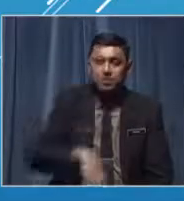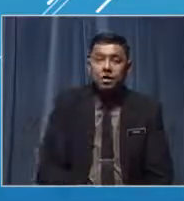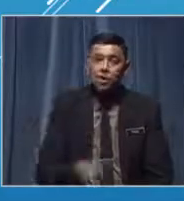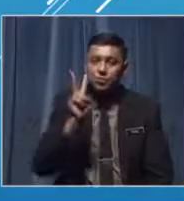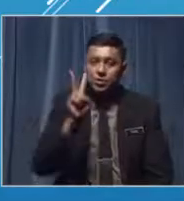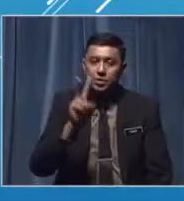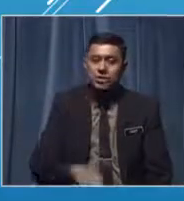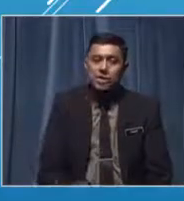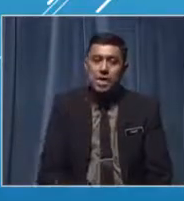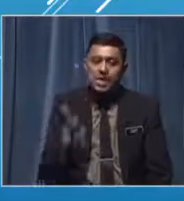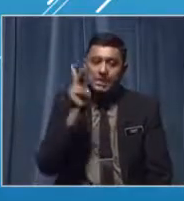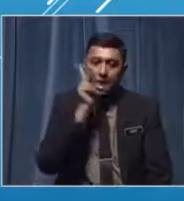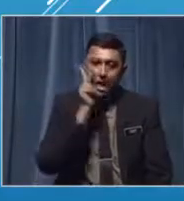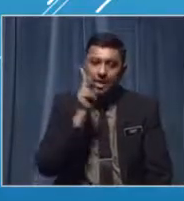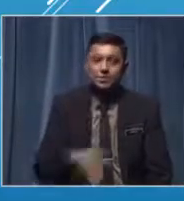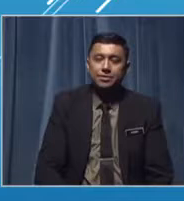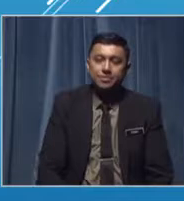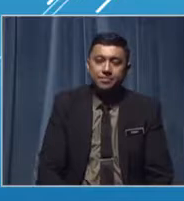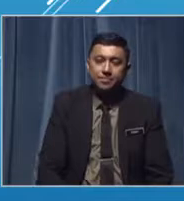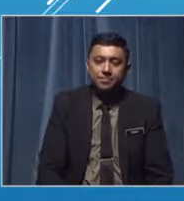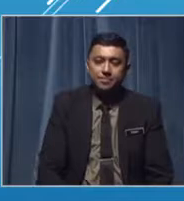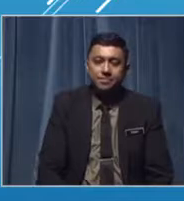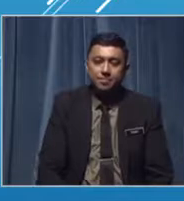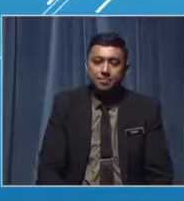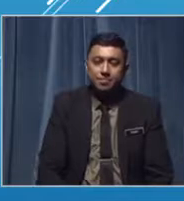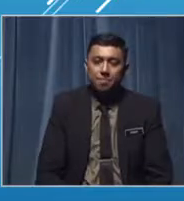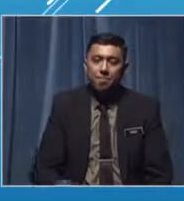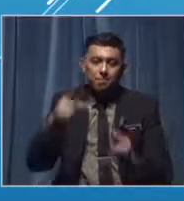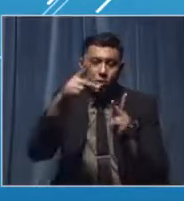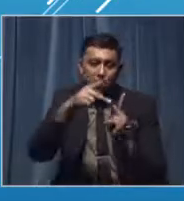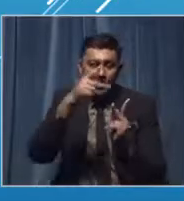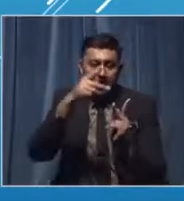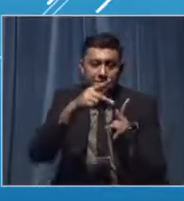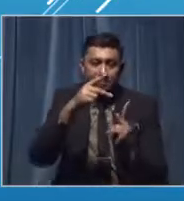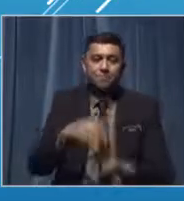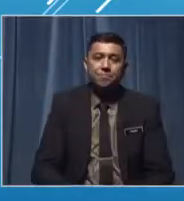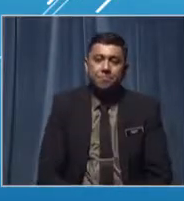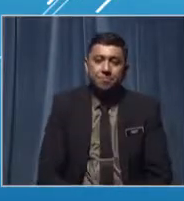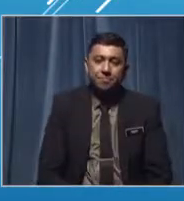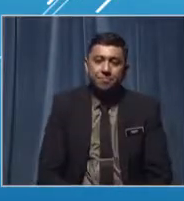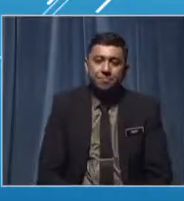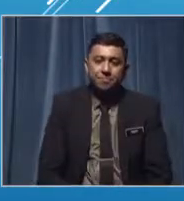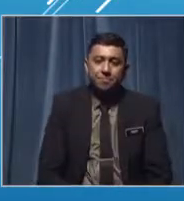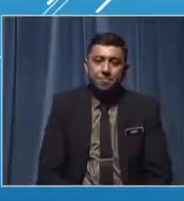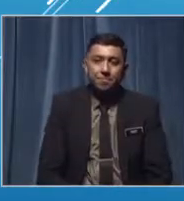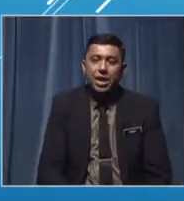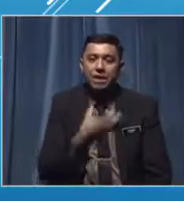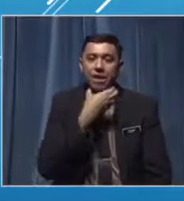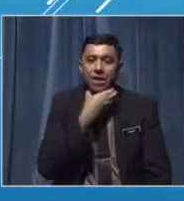Kedua, Kedah. Ketiga, Pulau Pinang. Keempat,